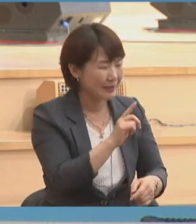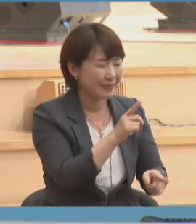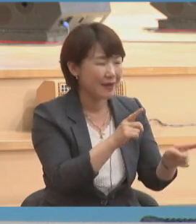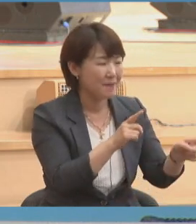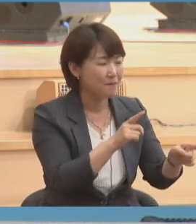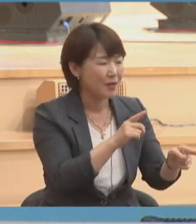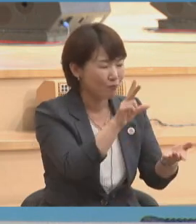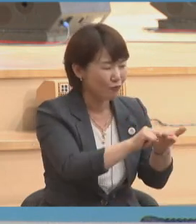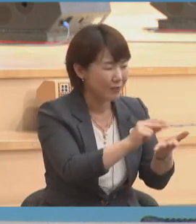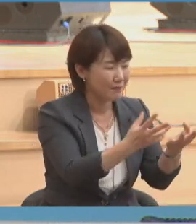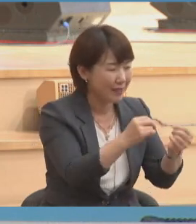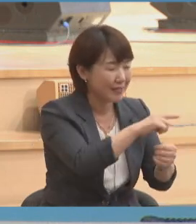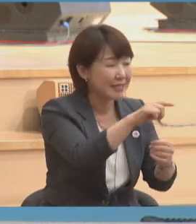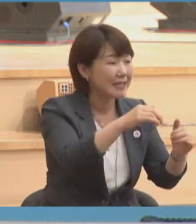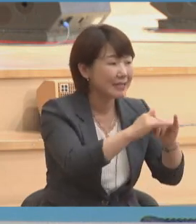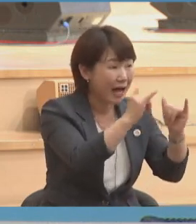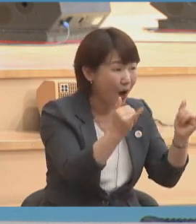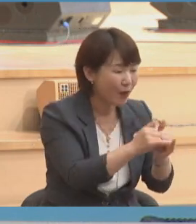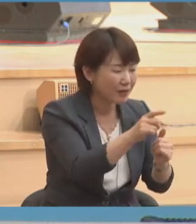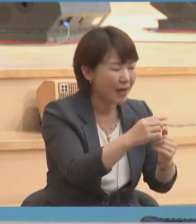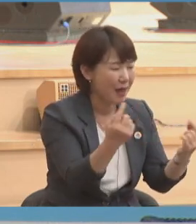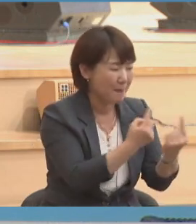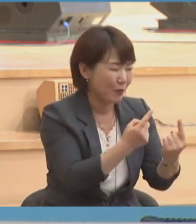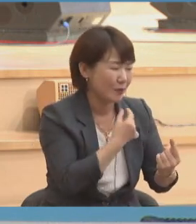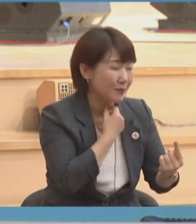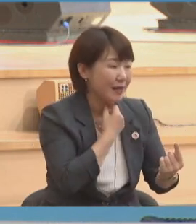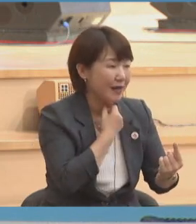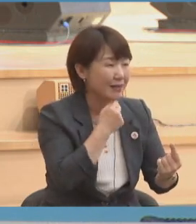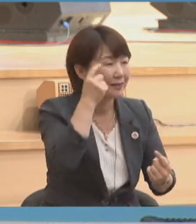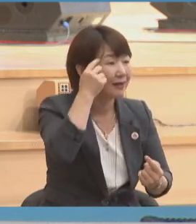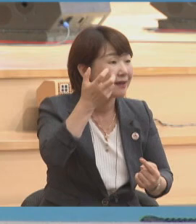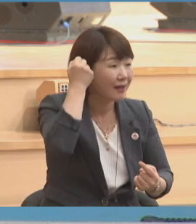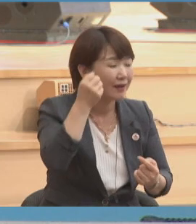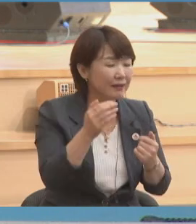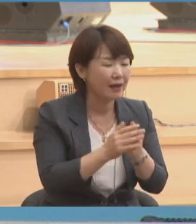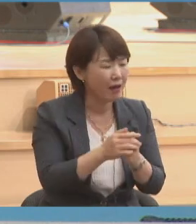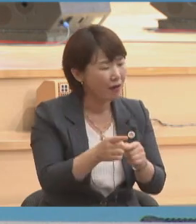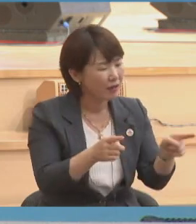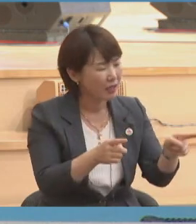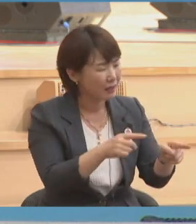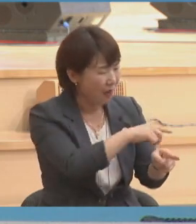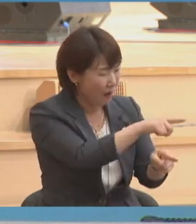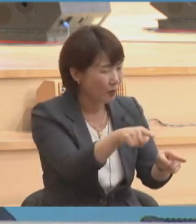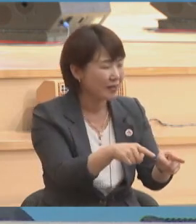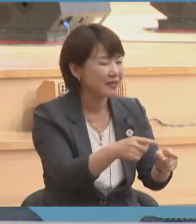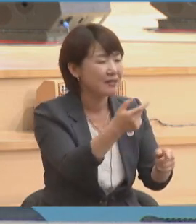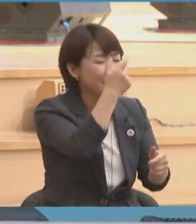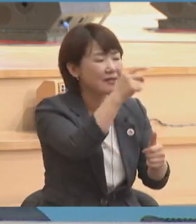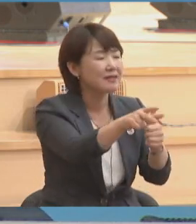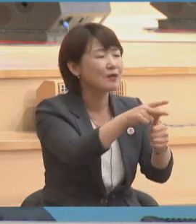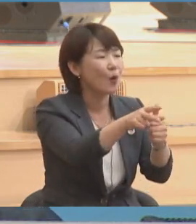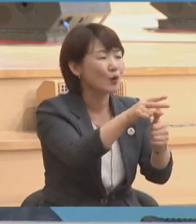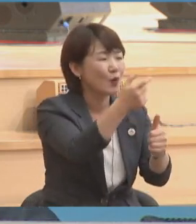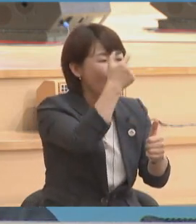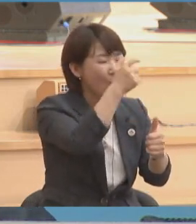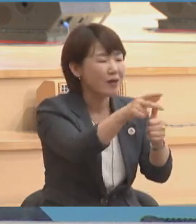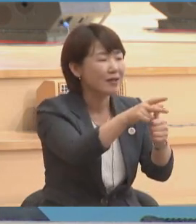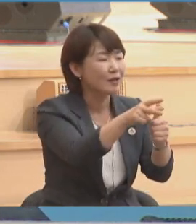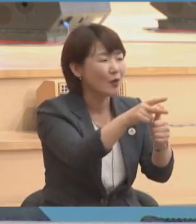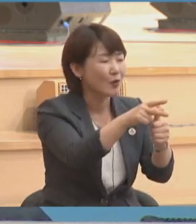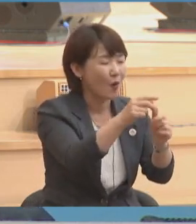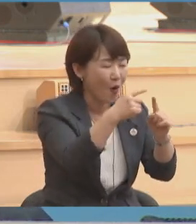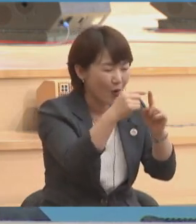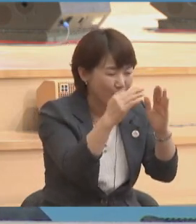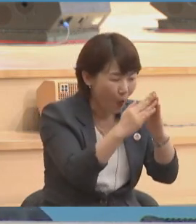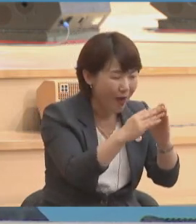근데 문제 딱 부딪히는 거예요. 뭐 자기 생각에는 뭐가 문제냐? 기독교가 문제다 이거. 혁명을